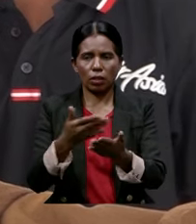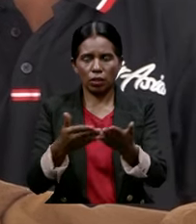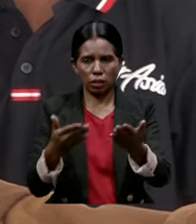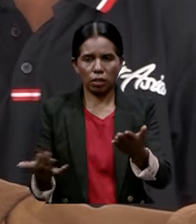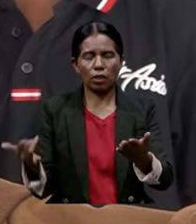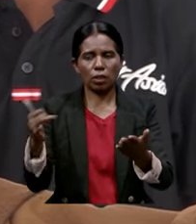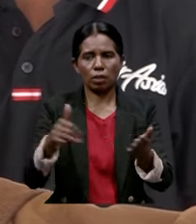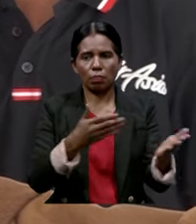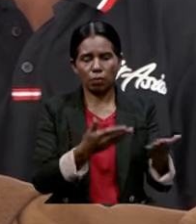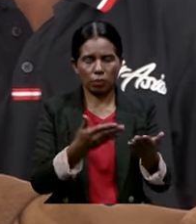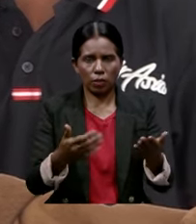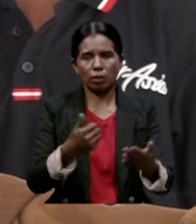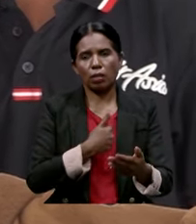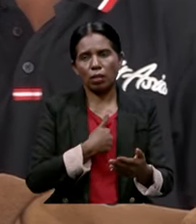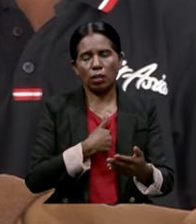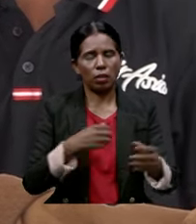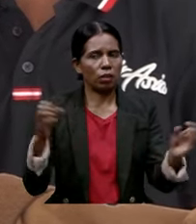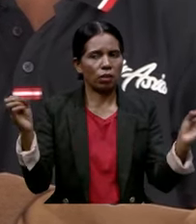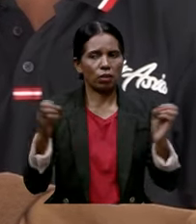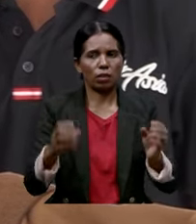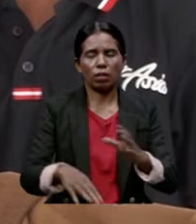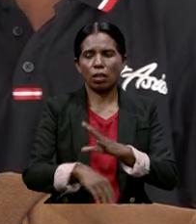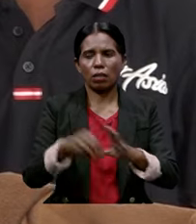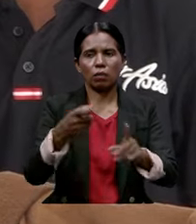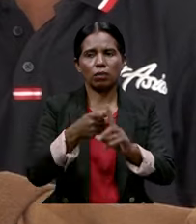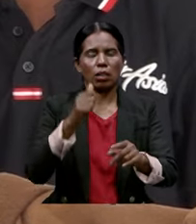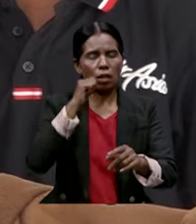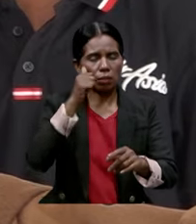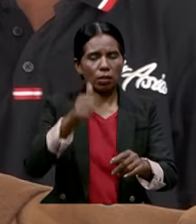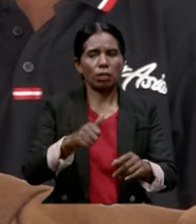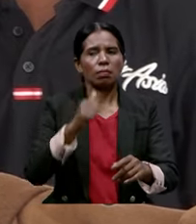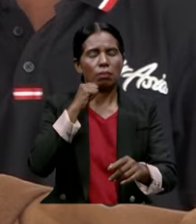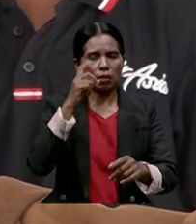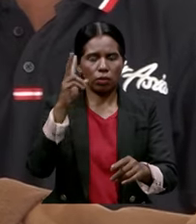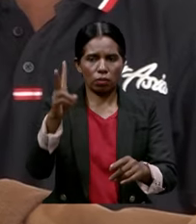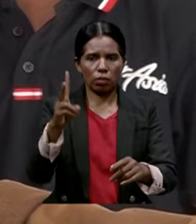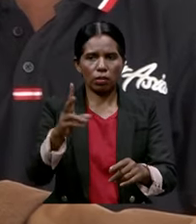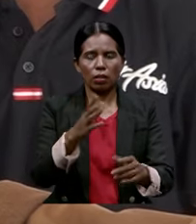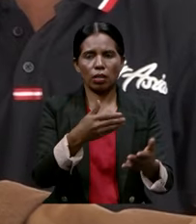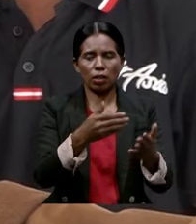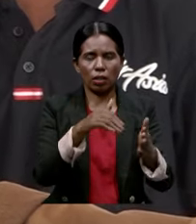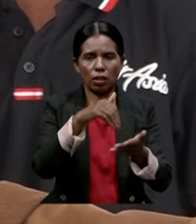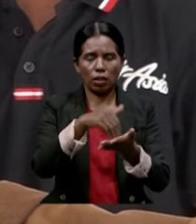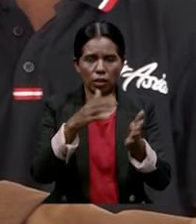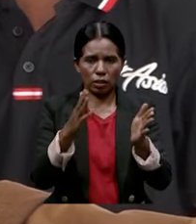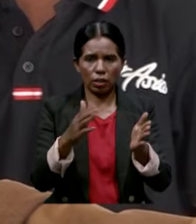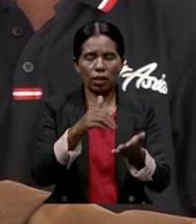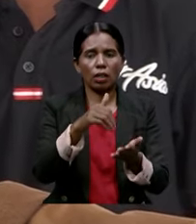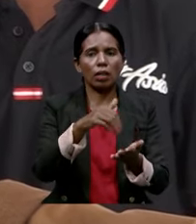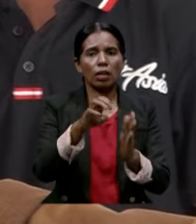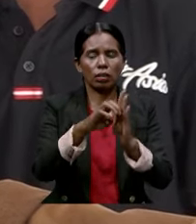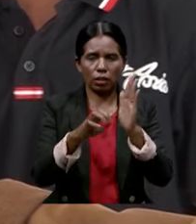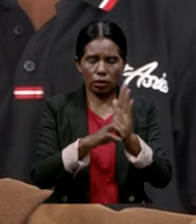imi prepara imi an la o de hankata ka atu saya na abang ba irua istaru sei prepara kondisoens ba